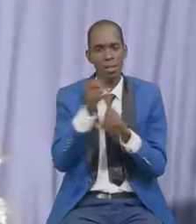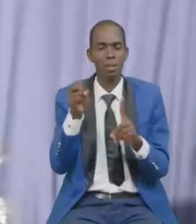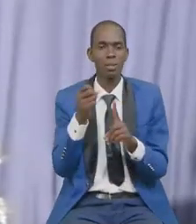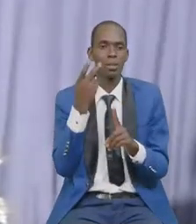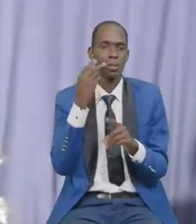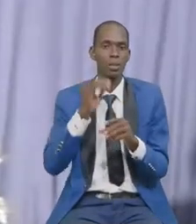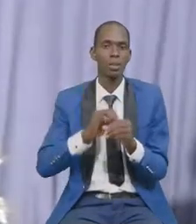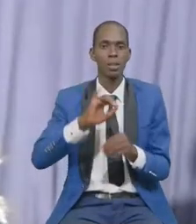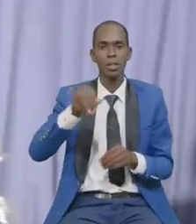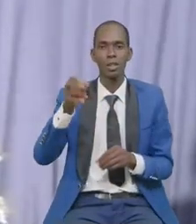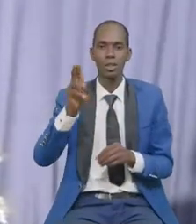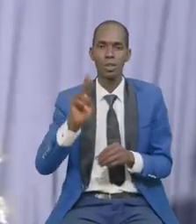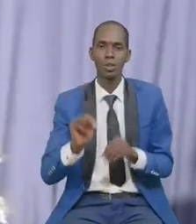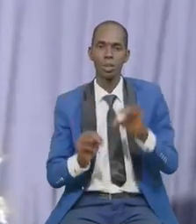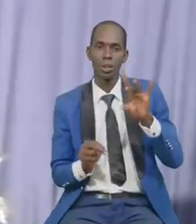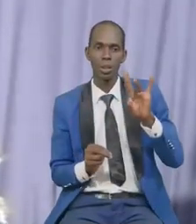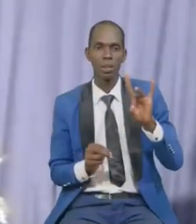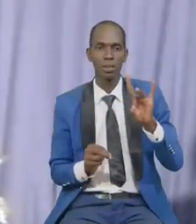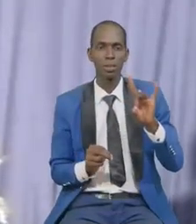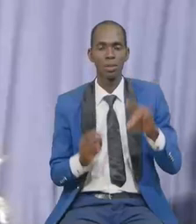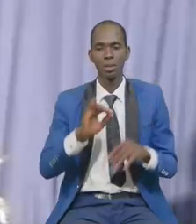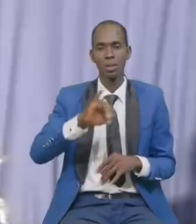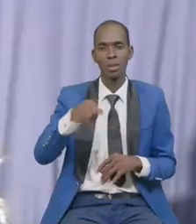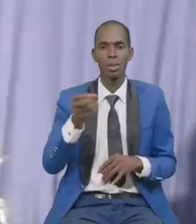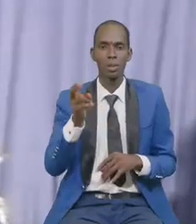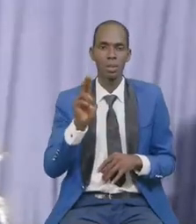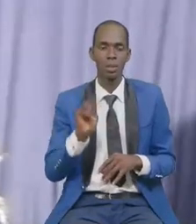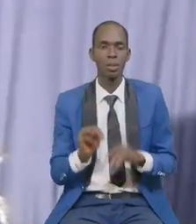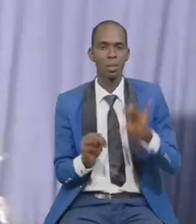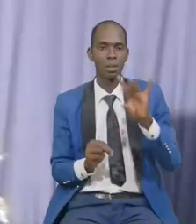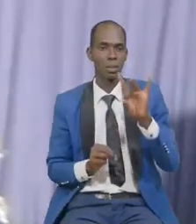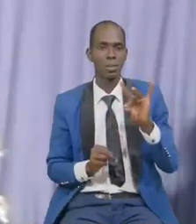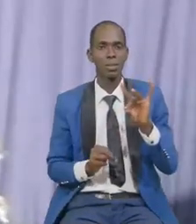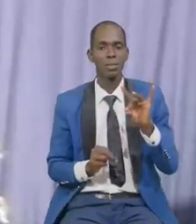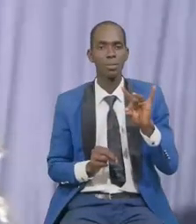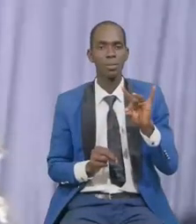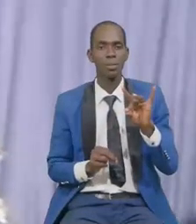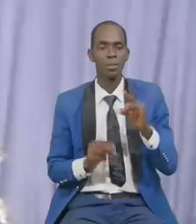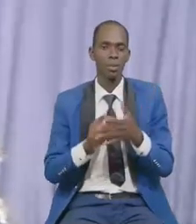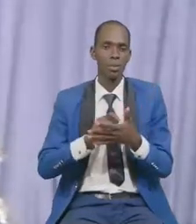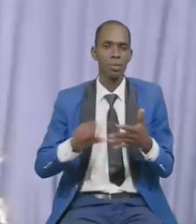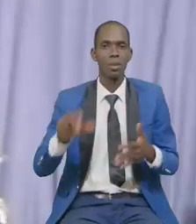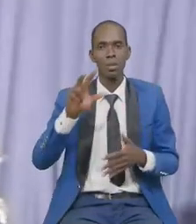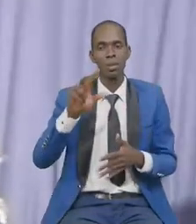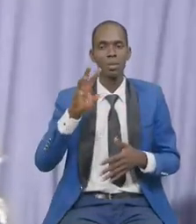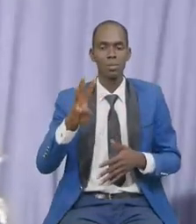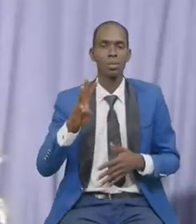Chapitre 8. En Jean chapitre 8, verset 34.